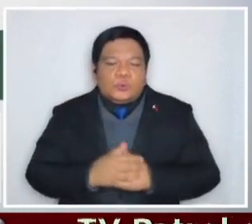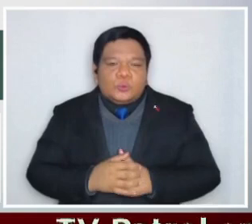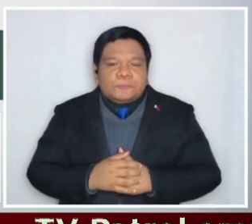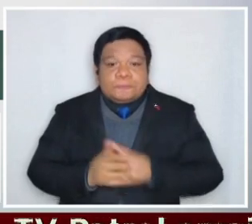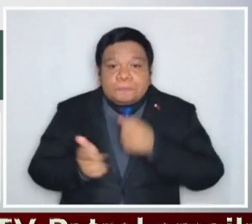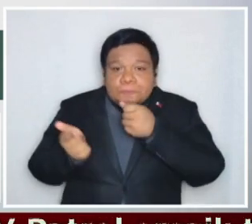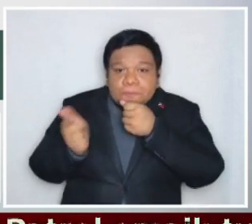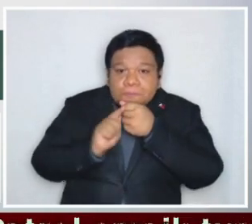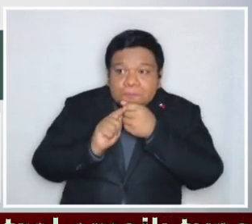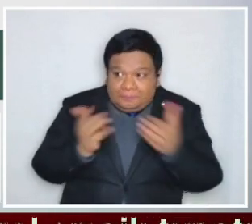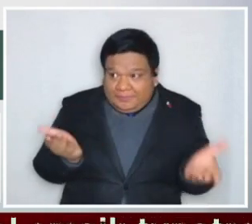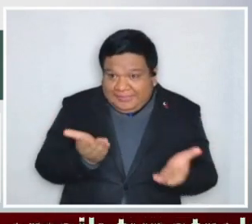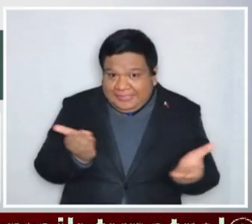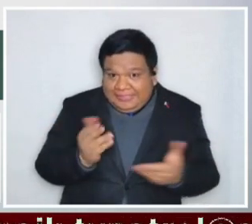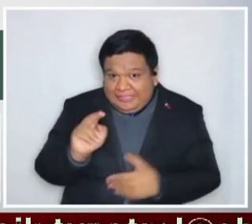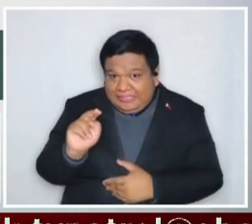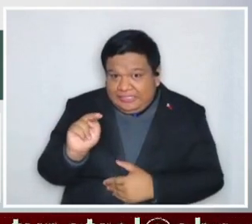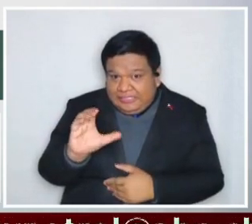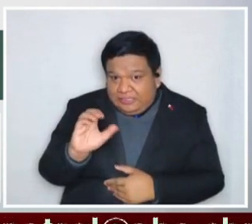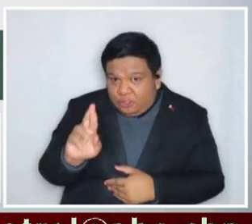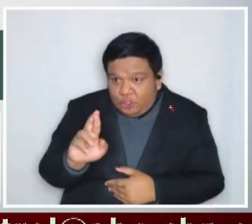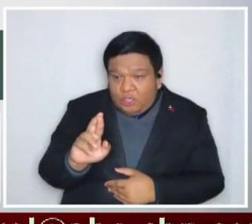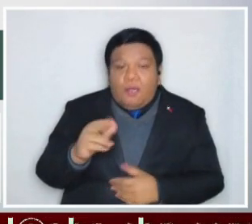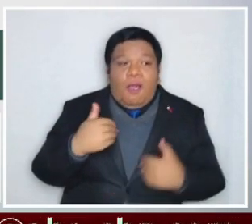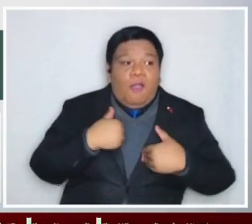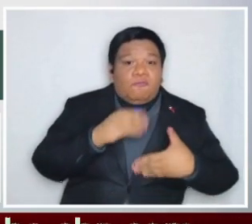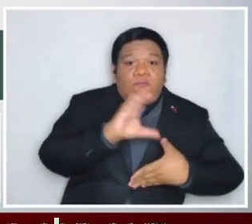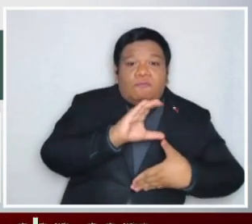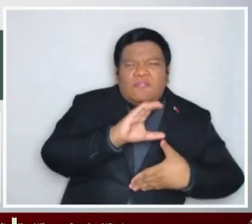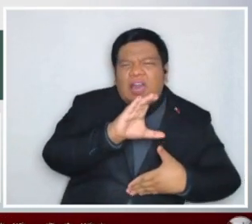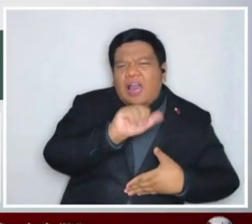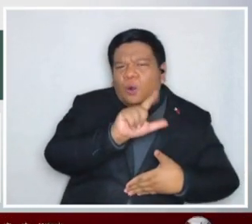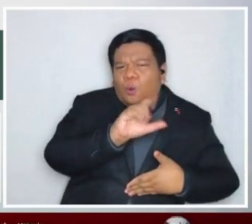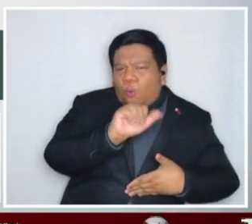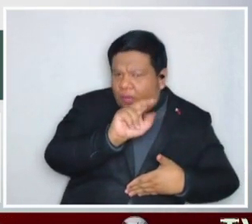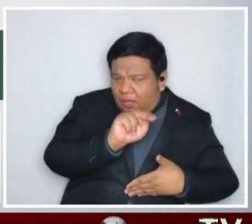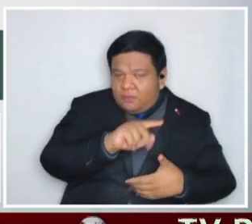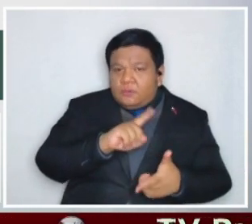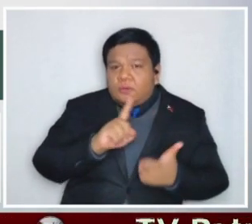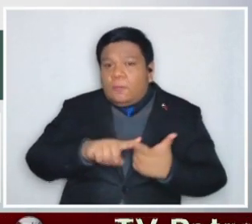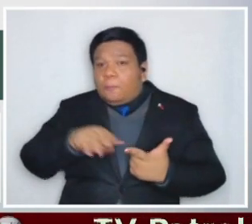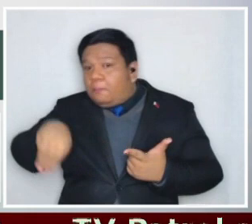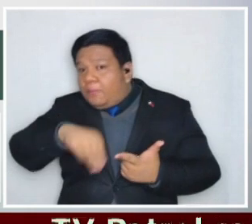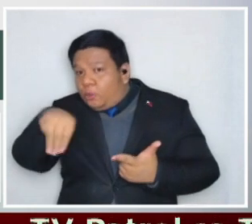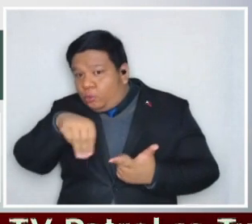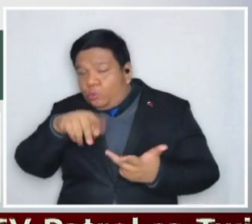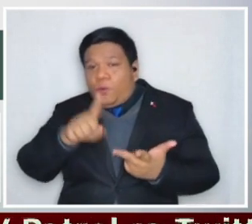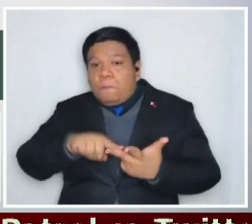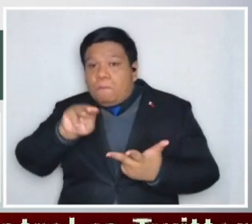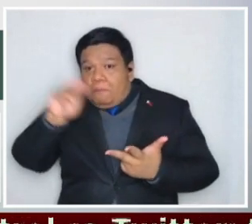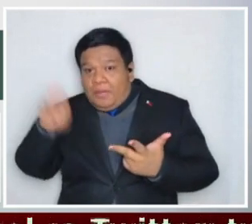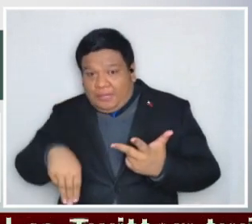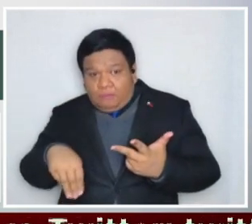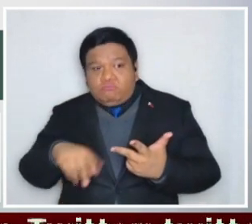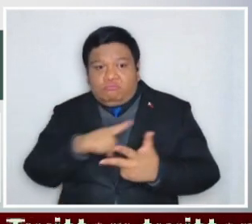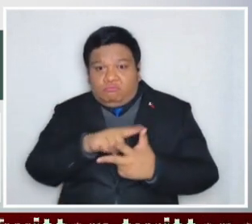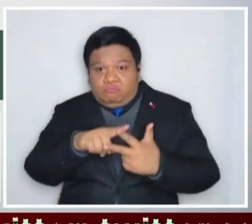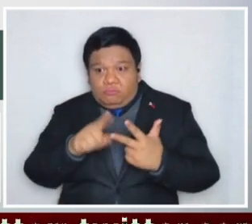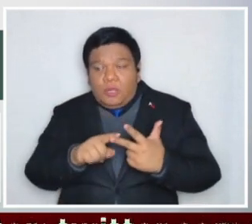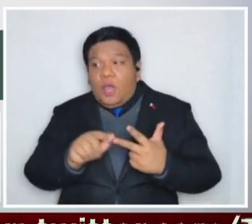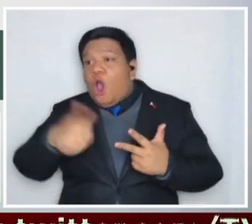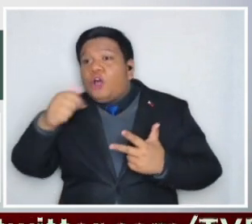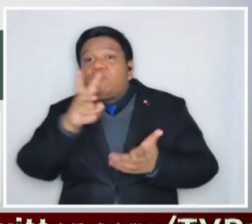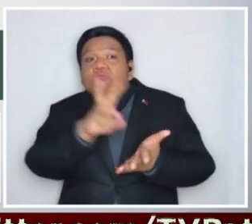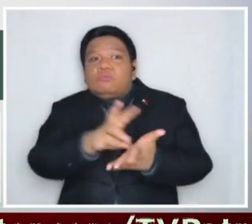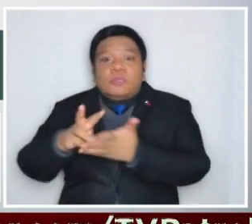NCR, maliban sa Caloocan, Mandaluyong at Manila, lahat ng syudad ay nasa alert level 4 na. Ibig sabihin nasa 7